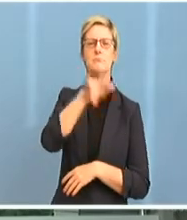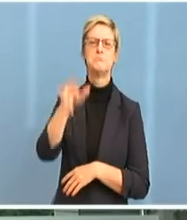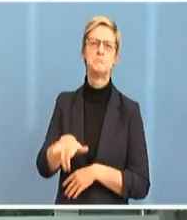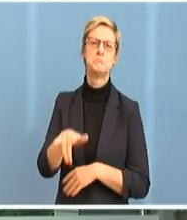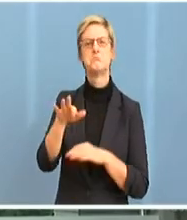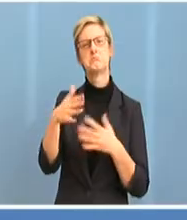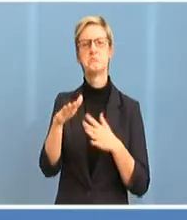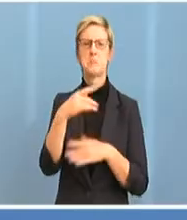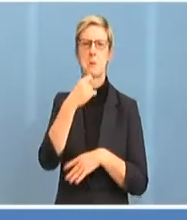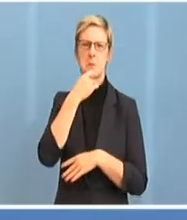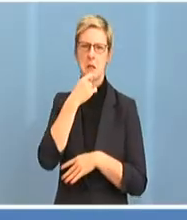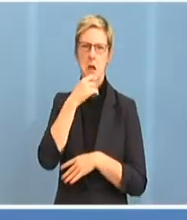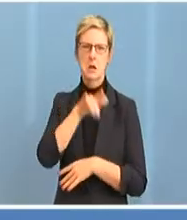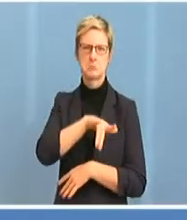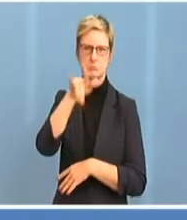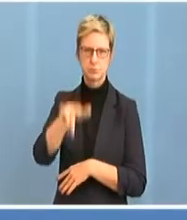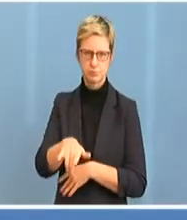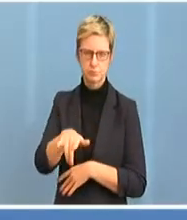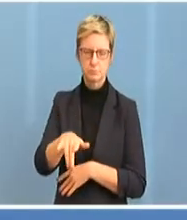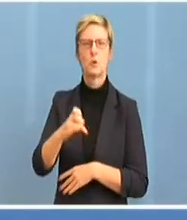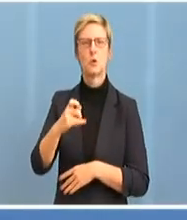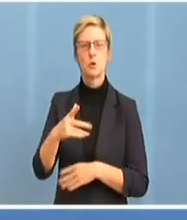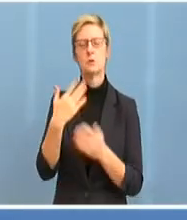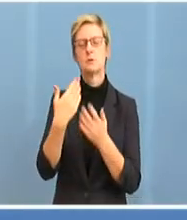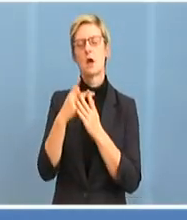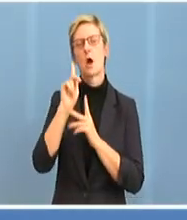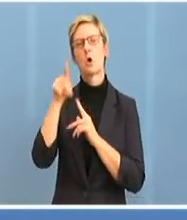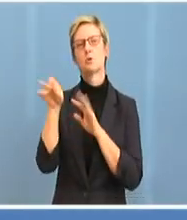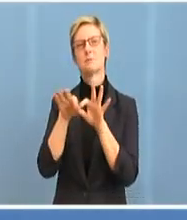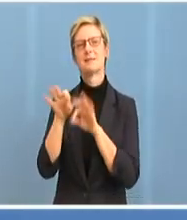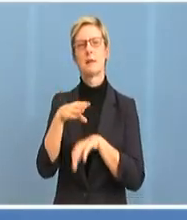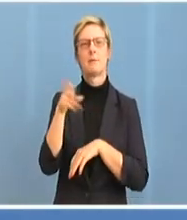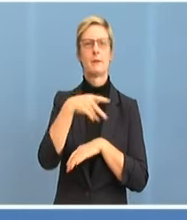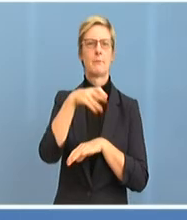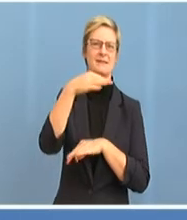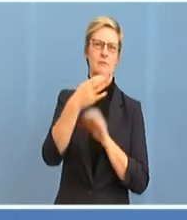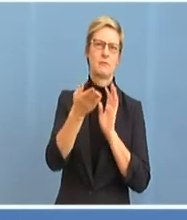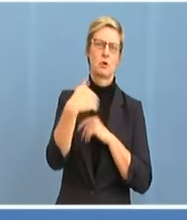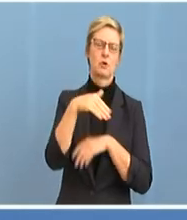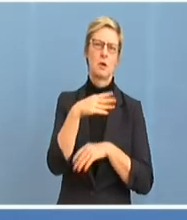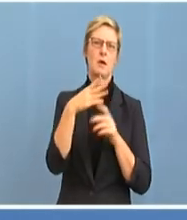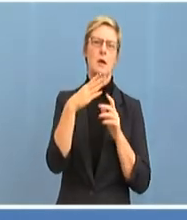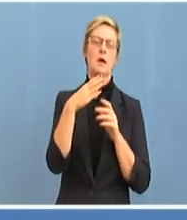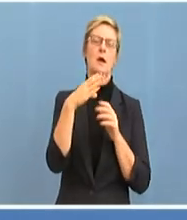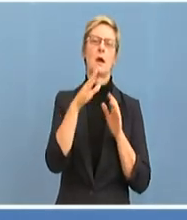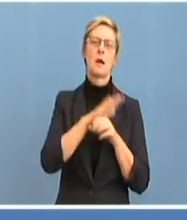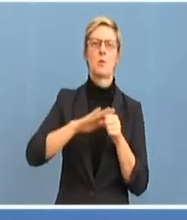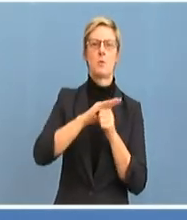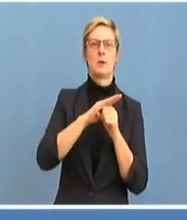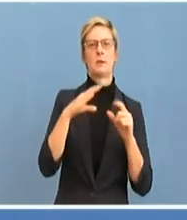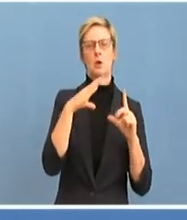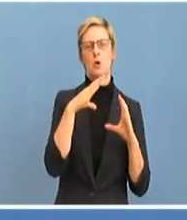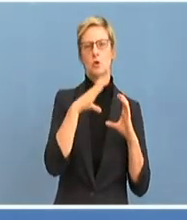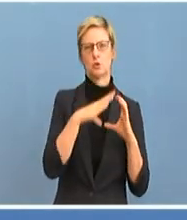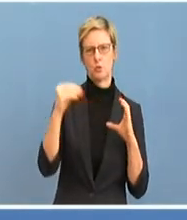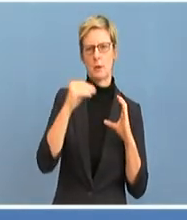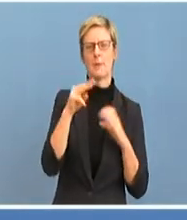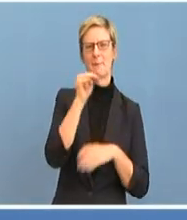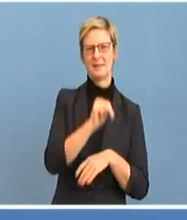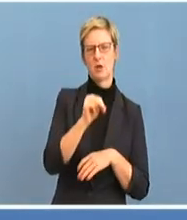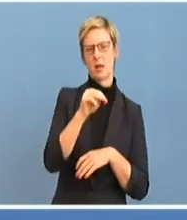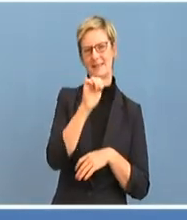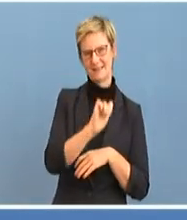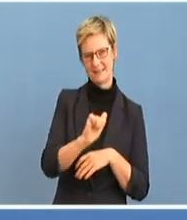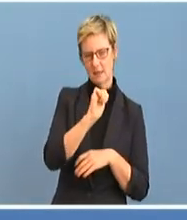geplant. Und dort wird der Außenminister zu Gesprächen mit dem Präsidenten der Republik Zypern, Nikos